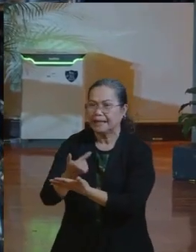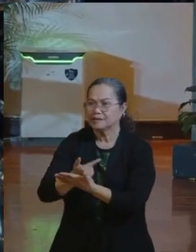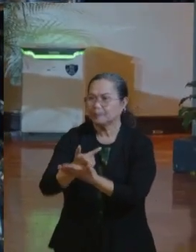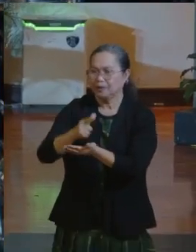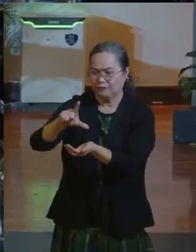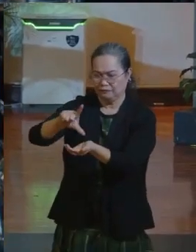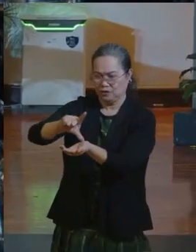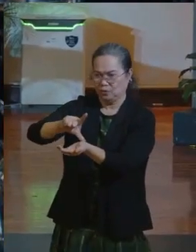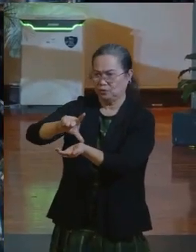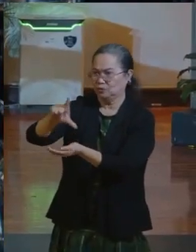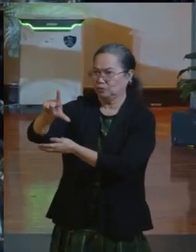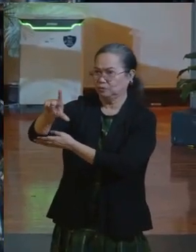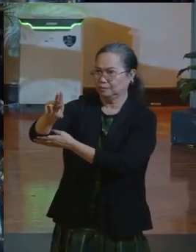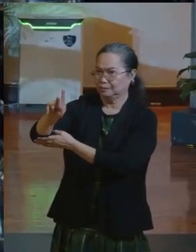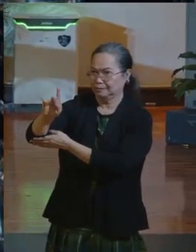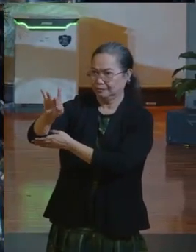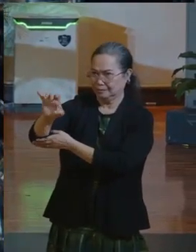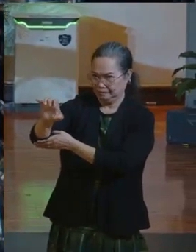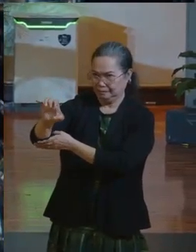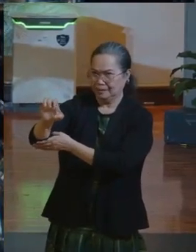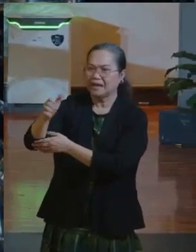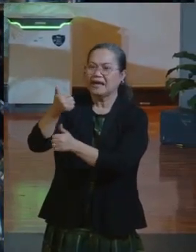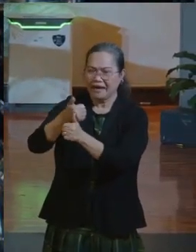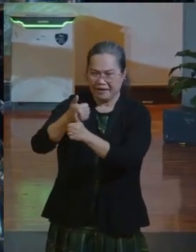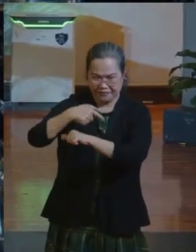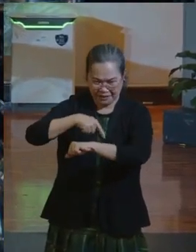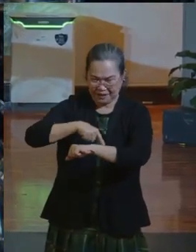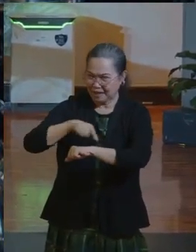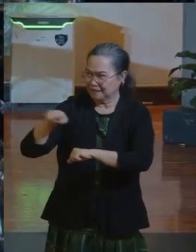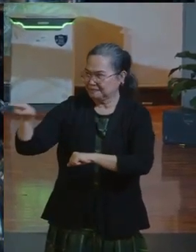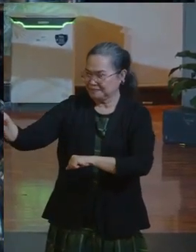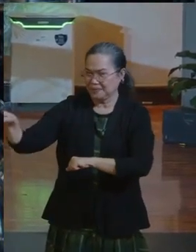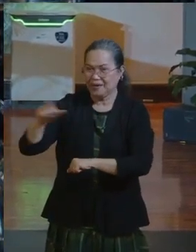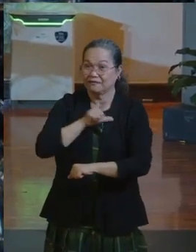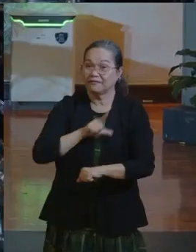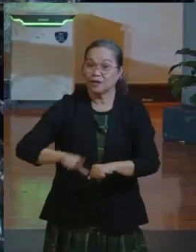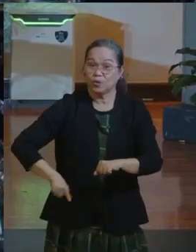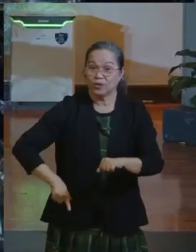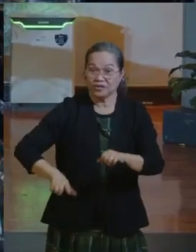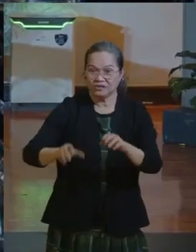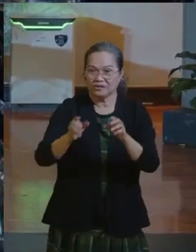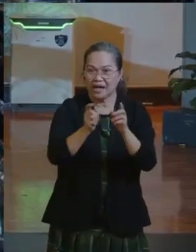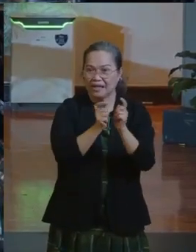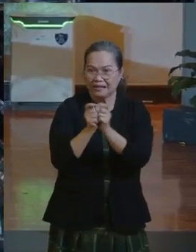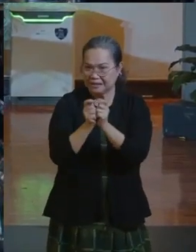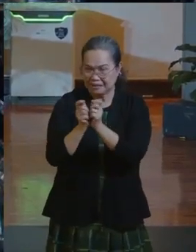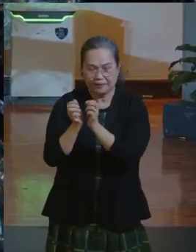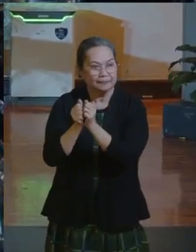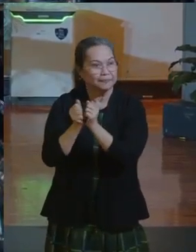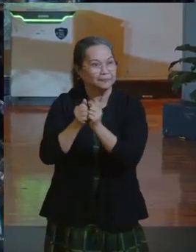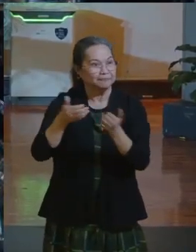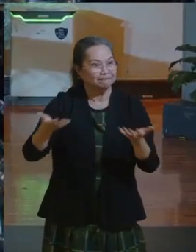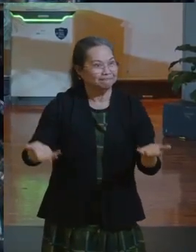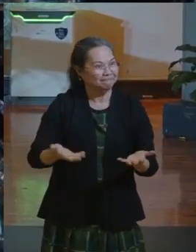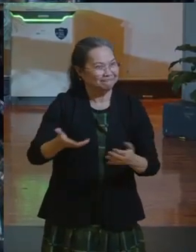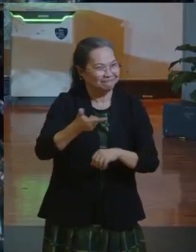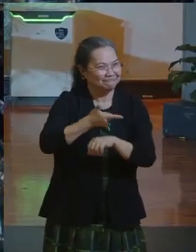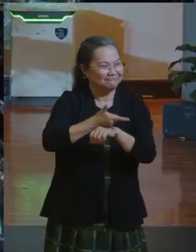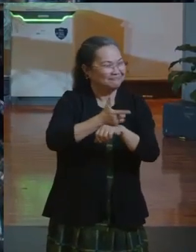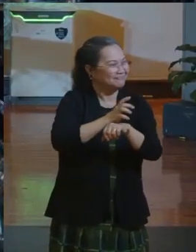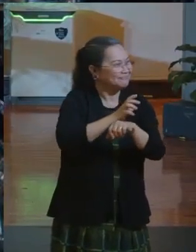Luke tuwing ating communion weekend. Tayo po dito sa GCF